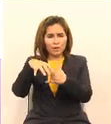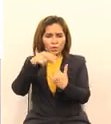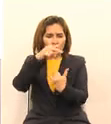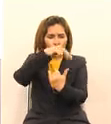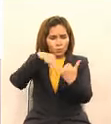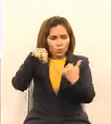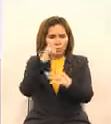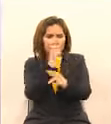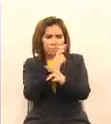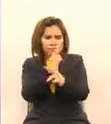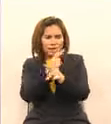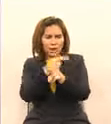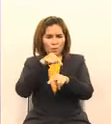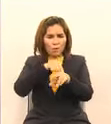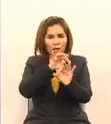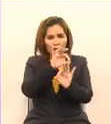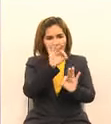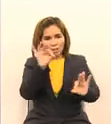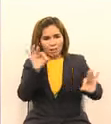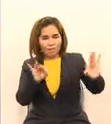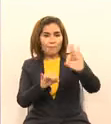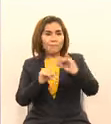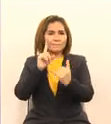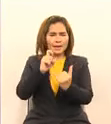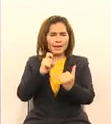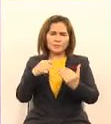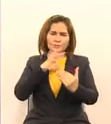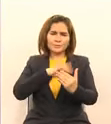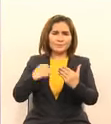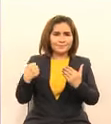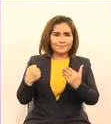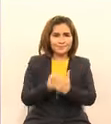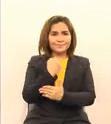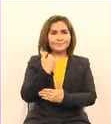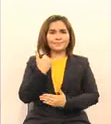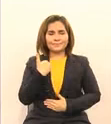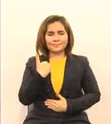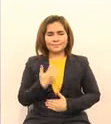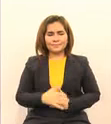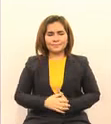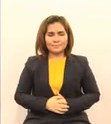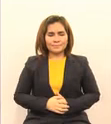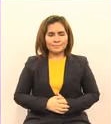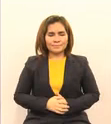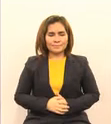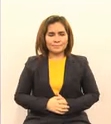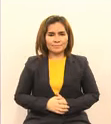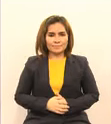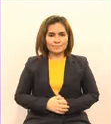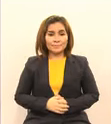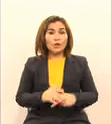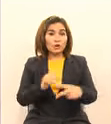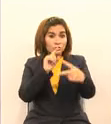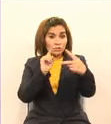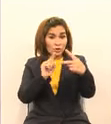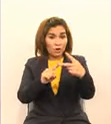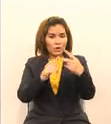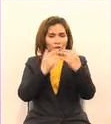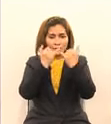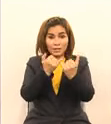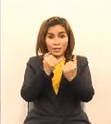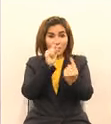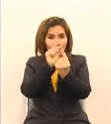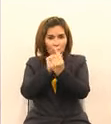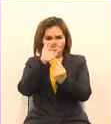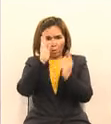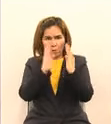ตรวจรักษาในช้าไปก็เป็นเรื่องที่น่าเสียดายมากนะครับเราสังเกตอีกอันหนึ่งก็คือว่าเราเริ่มมีผู้ป่วย